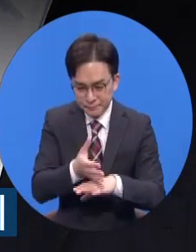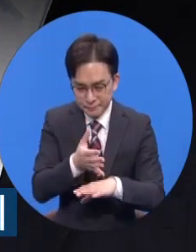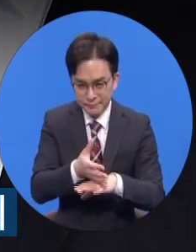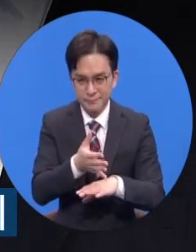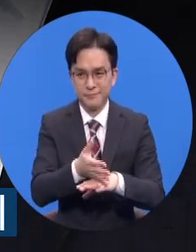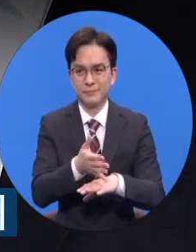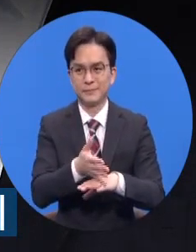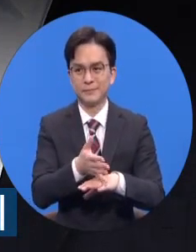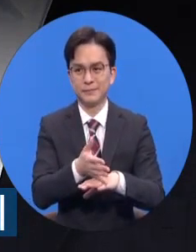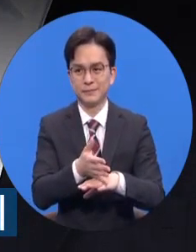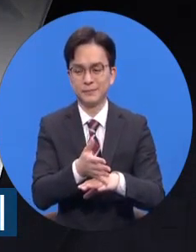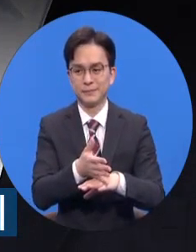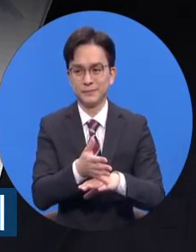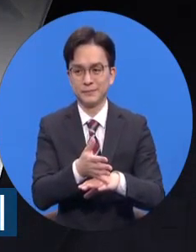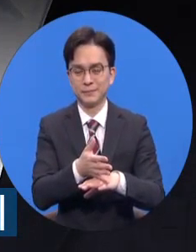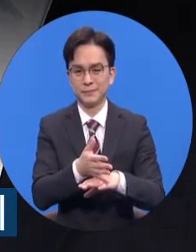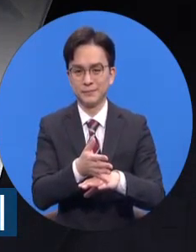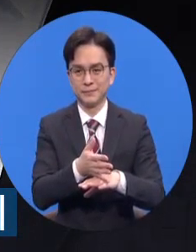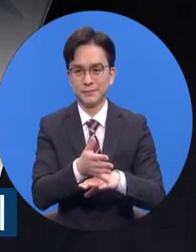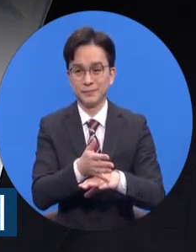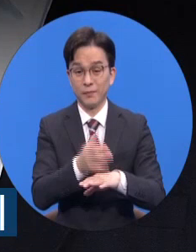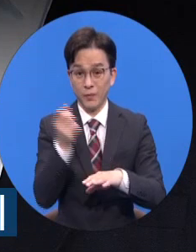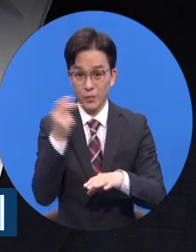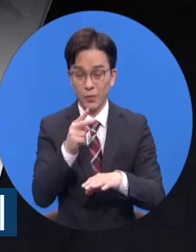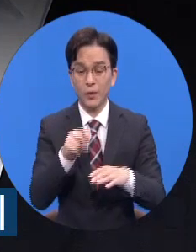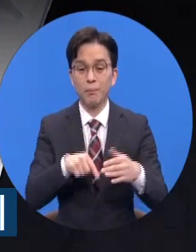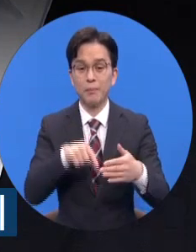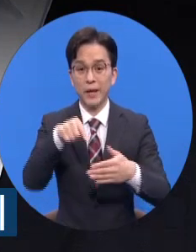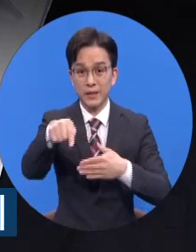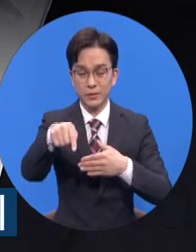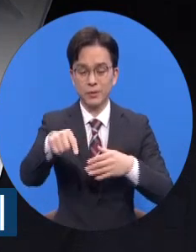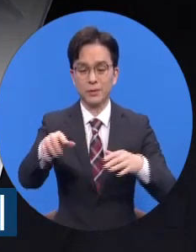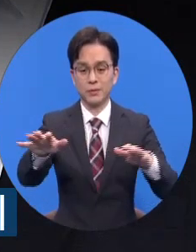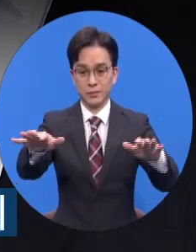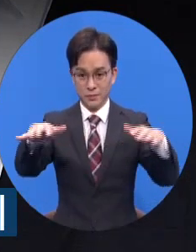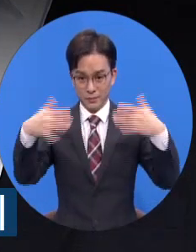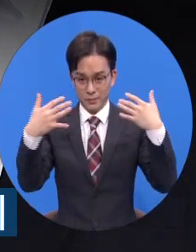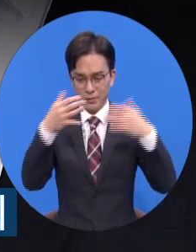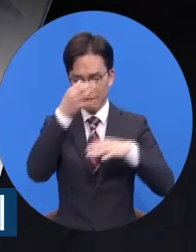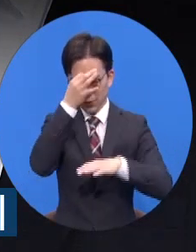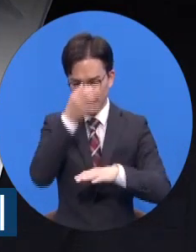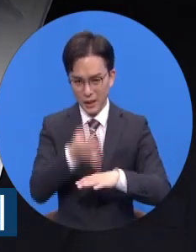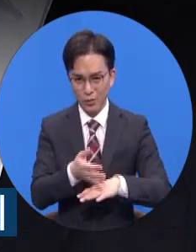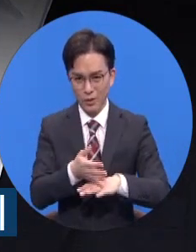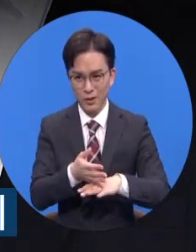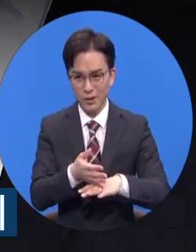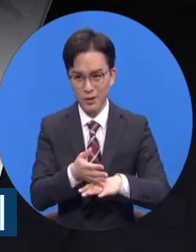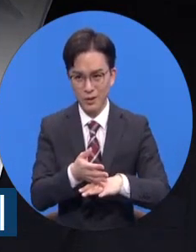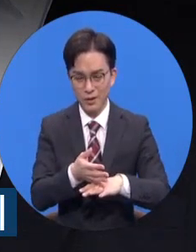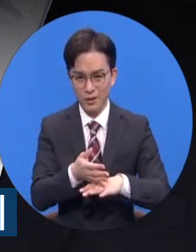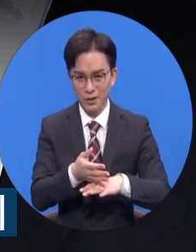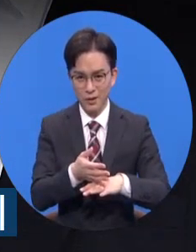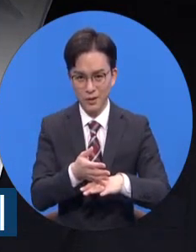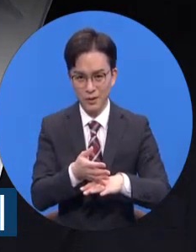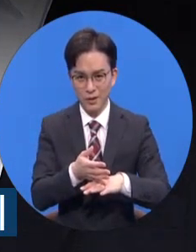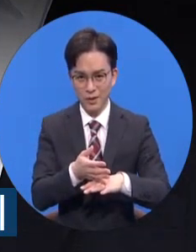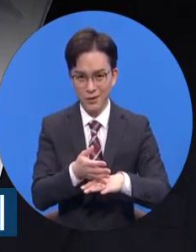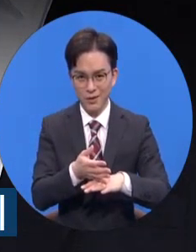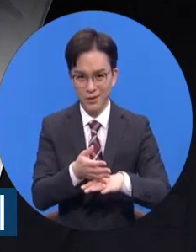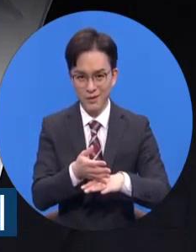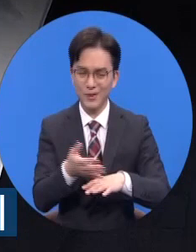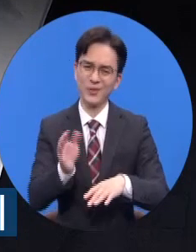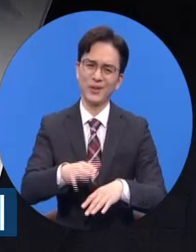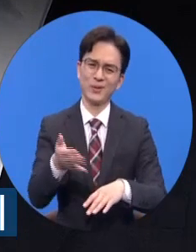이렇게 흔히 말해 우리가 놓기 라 그래도 굉장히 낮게 반성하는 모습을 보이 셨는데 지금의 있는 워 디 건 굉장히 이렇게 던지는 듯한